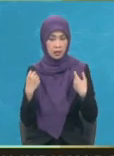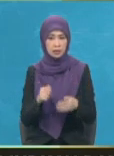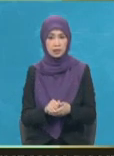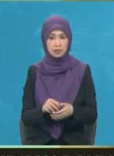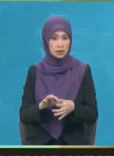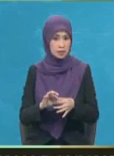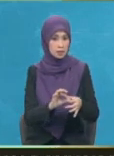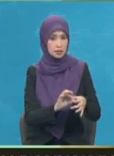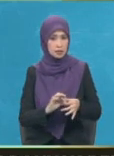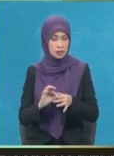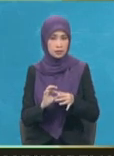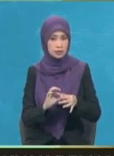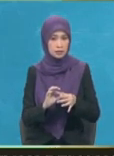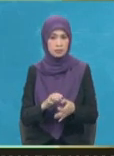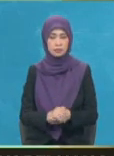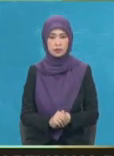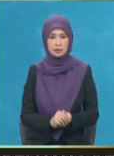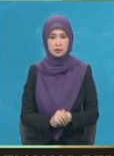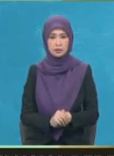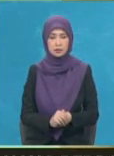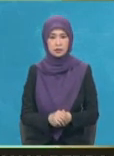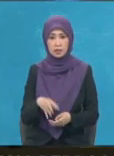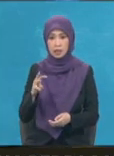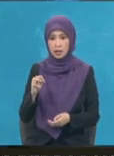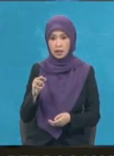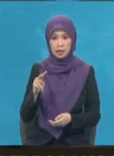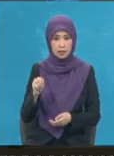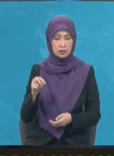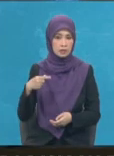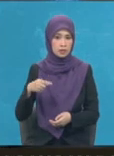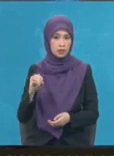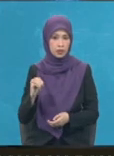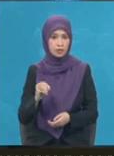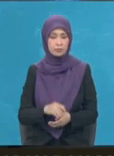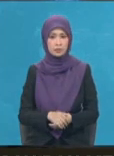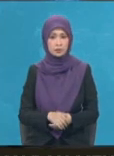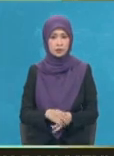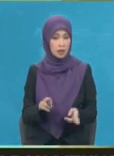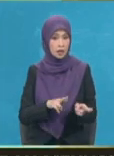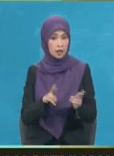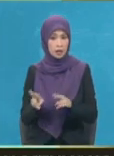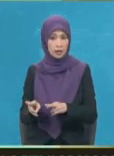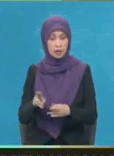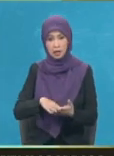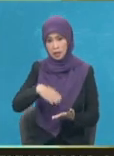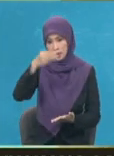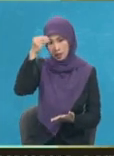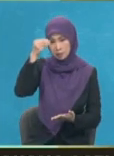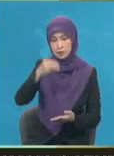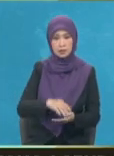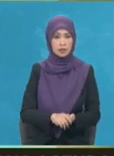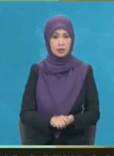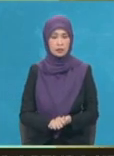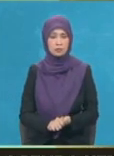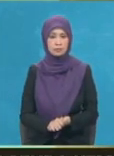berkepentingan seperti institusi keuangan dan Mouse telah menyediakan peluang pembelajaran secara langsung rekonsien